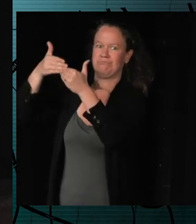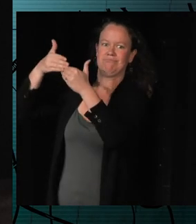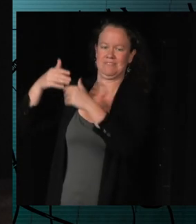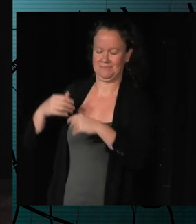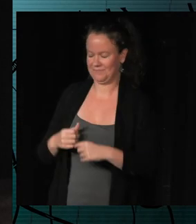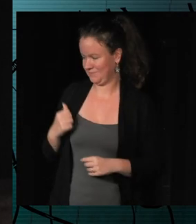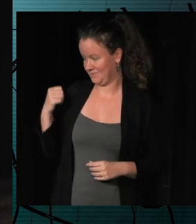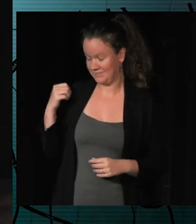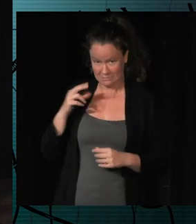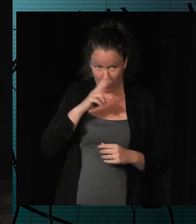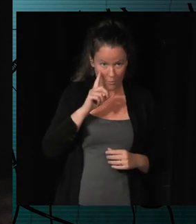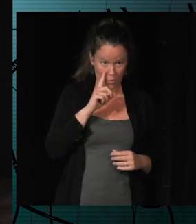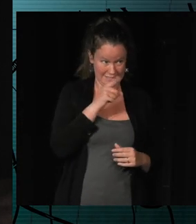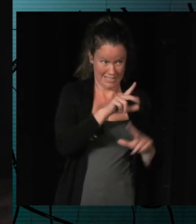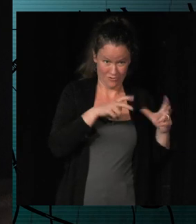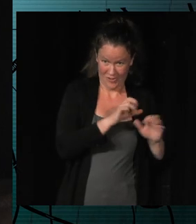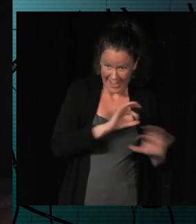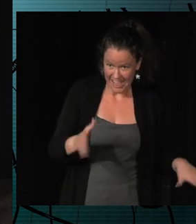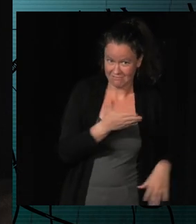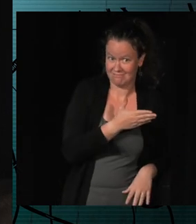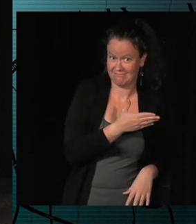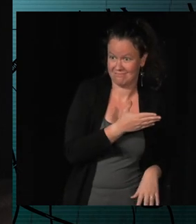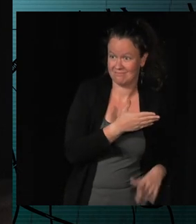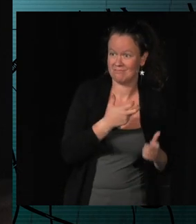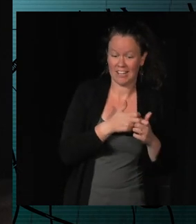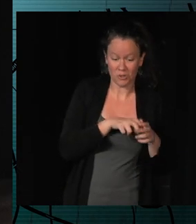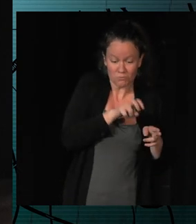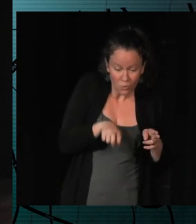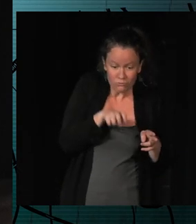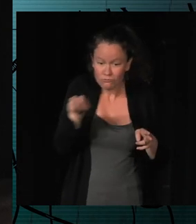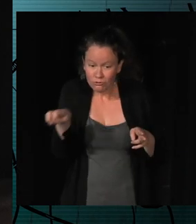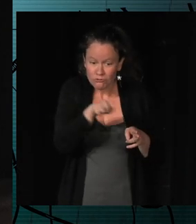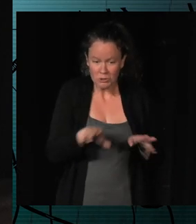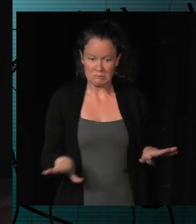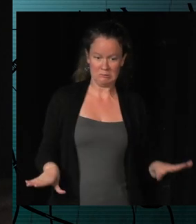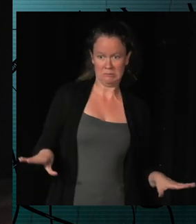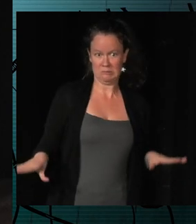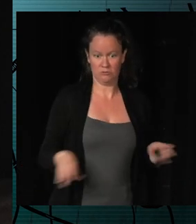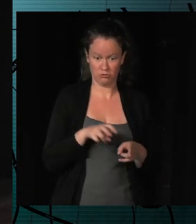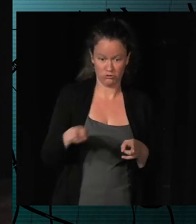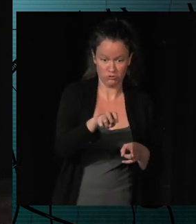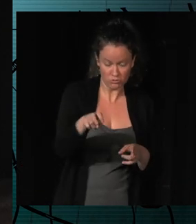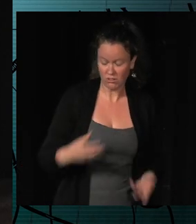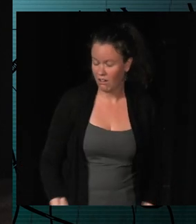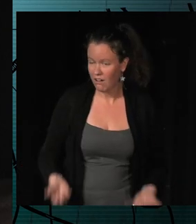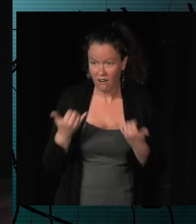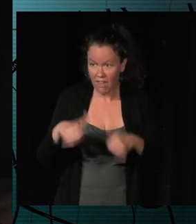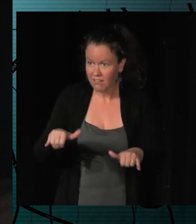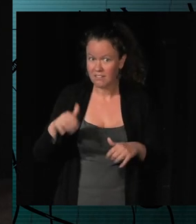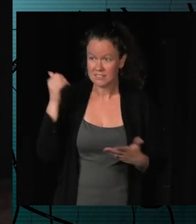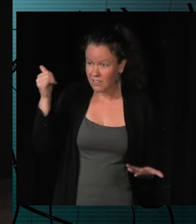parfois je le zppe en je le trouve inintéressant tout ce passage où elle va sauter sur ENF pour rejoindre àa c'est trop long pour rien quoi enfin ça